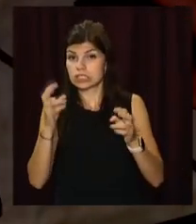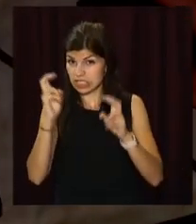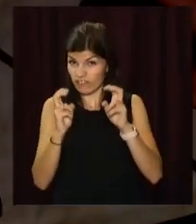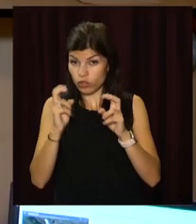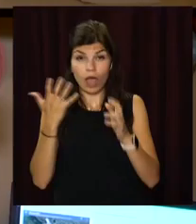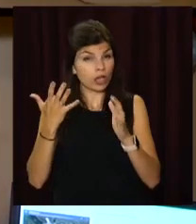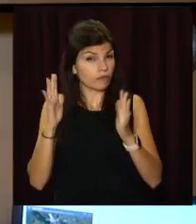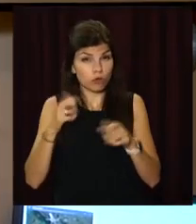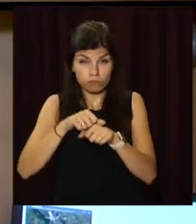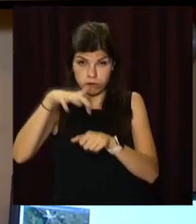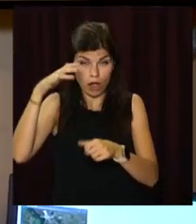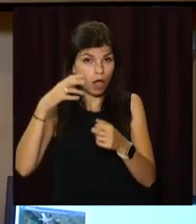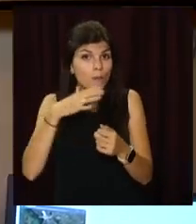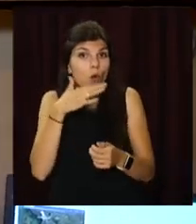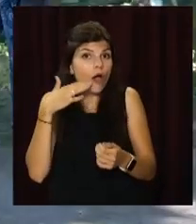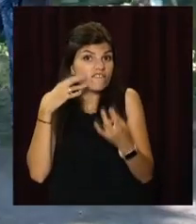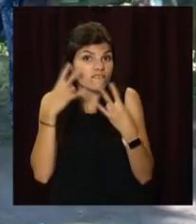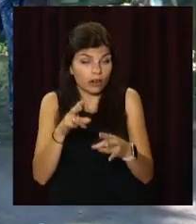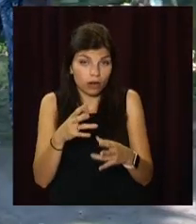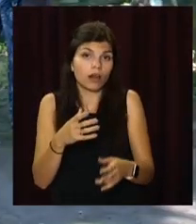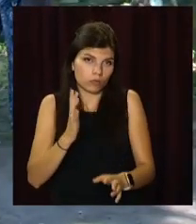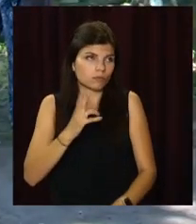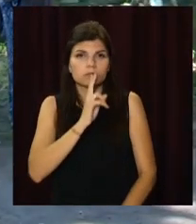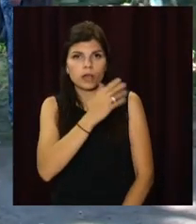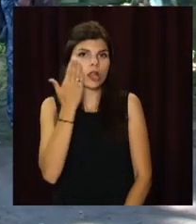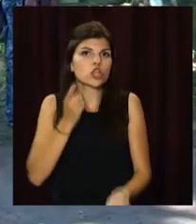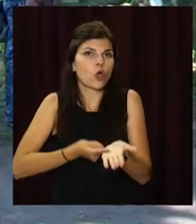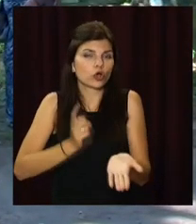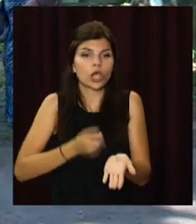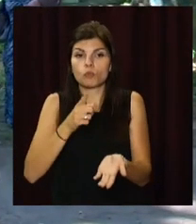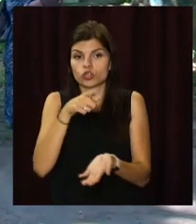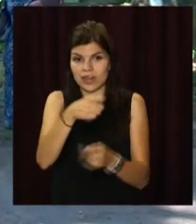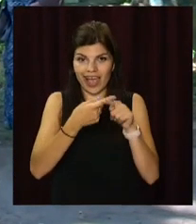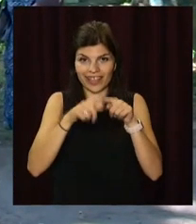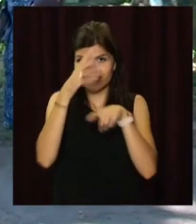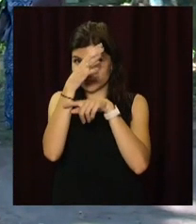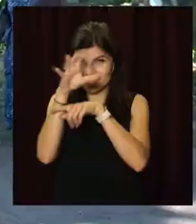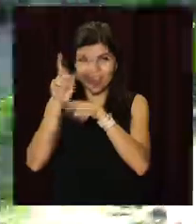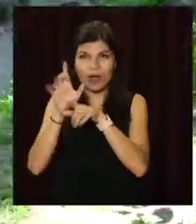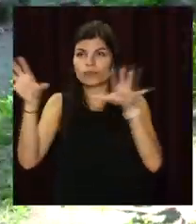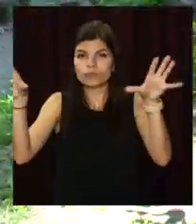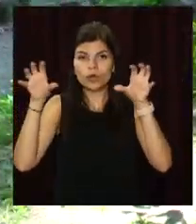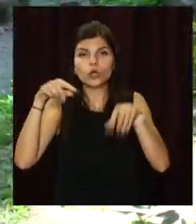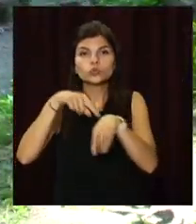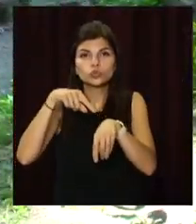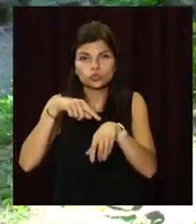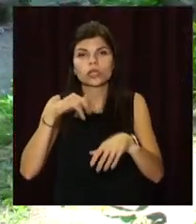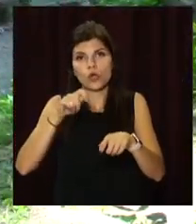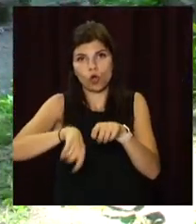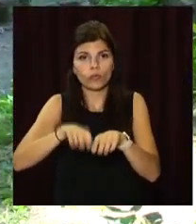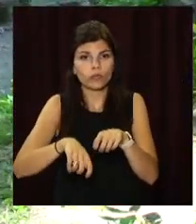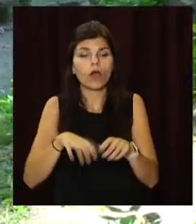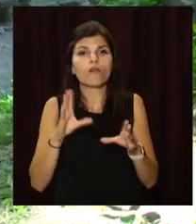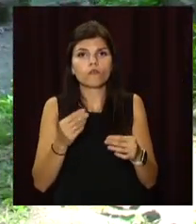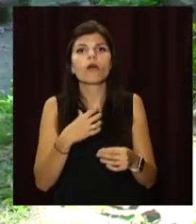предприятие превышает предельно допустимую концентрацию. Система екомоніторингу цілодобово досліджуватиме якість повітря в зоні промислових підприємств